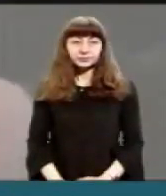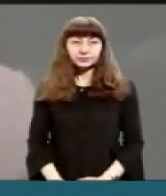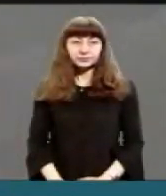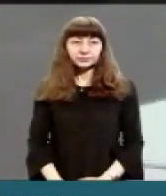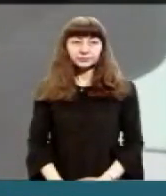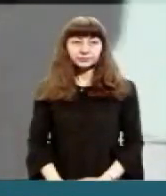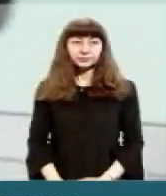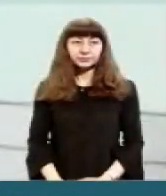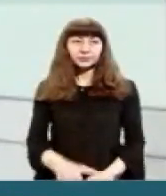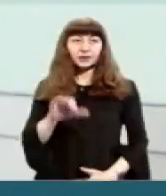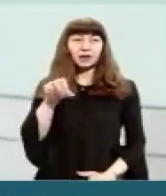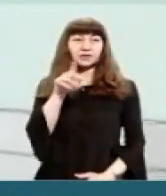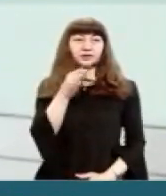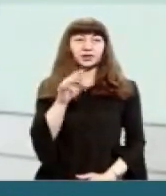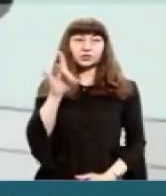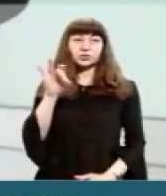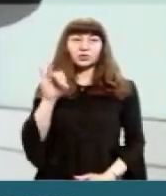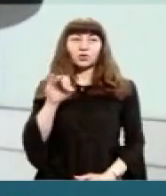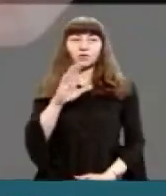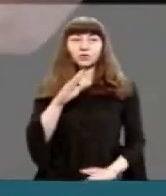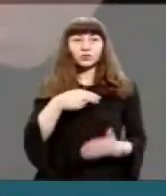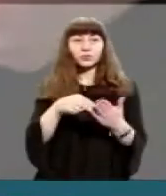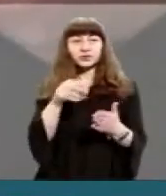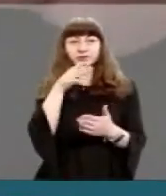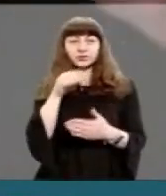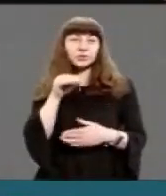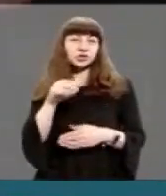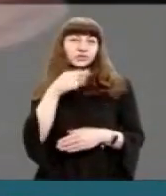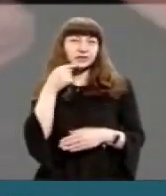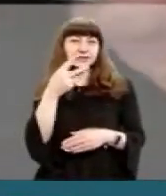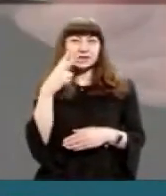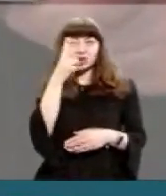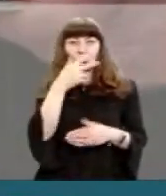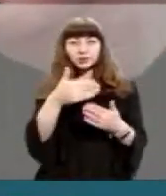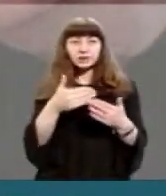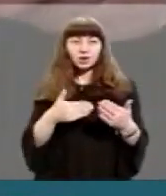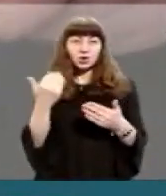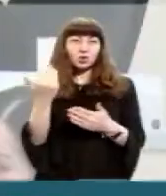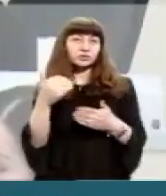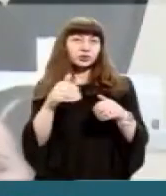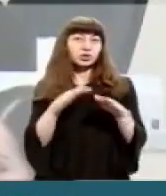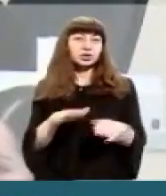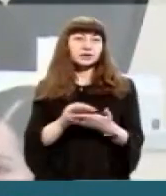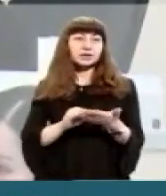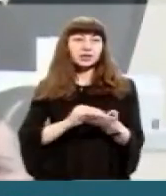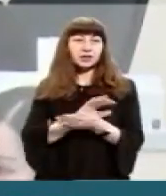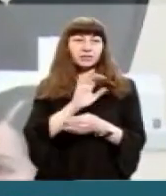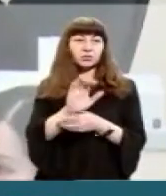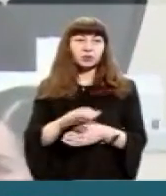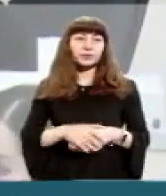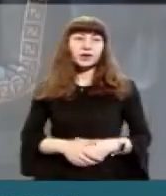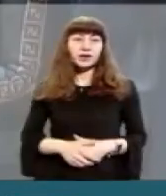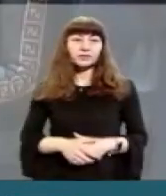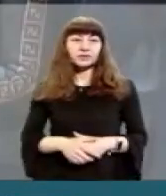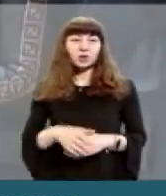Андрей Кусков темір тұлпарын осыдан 3 жыл бұрын Ресейден сатып алған. Шетелдік автокөліктерді заңдастыру туралы заңды естісімен өтініш